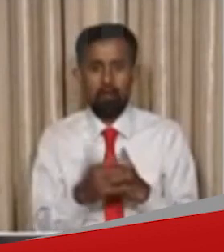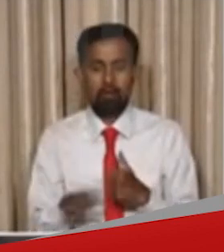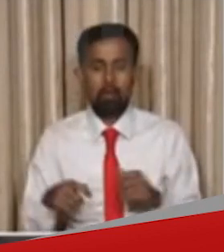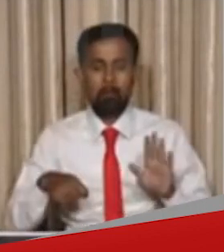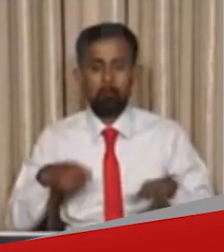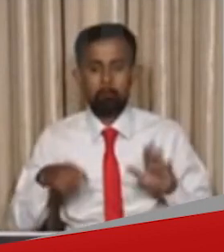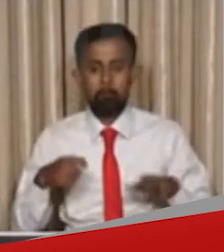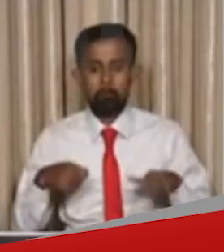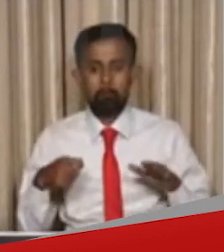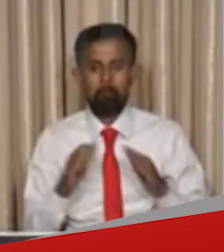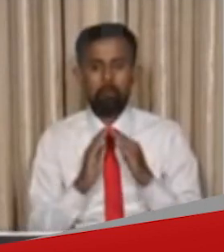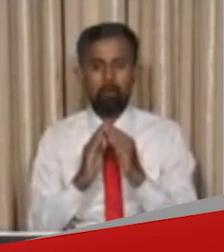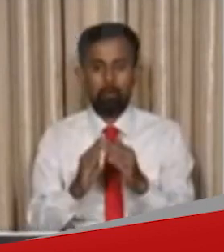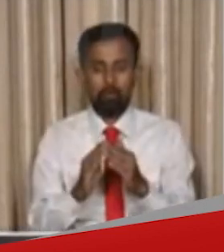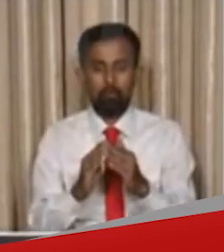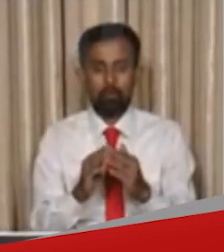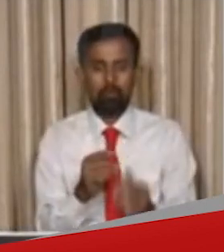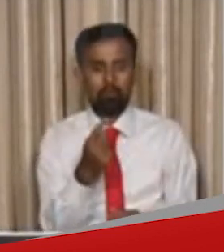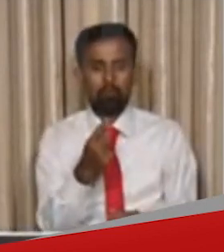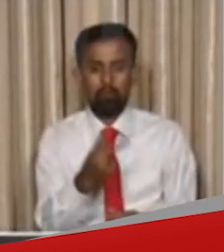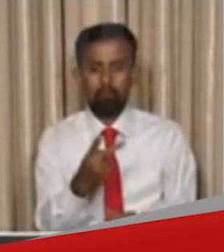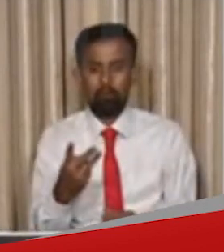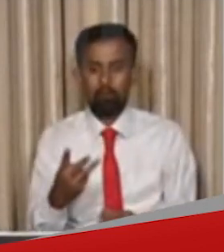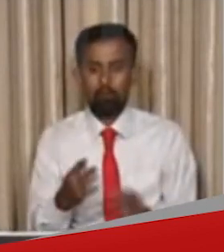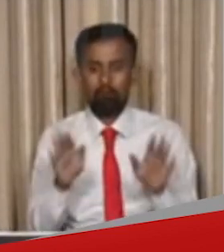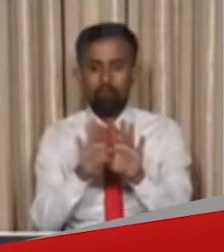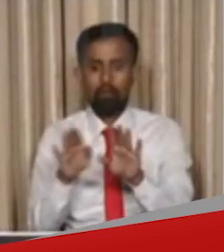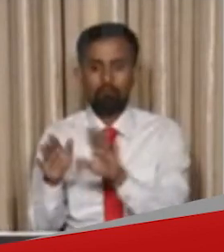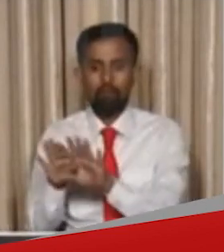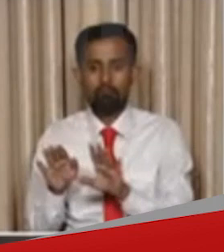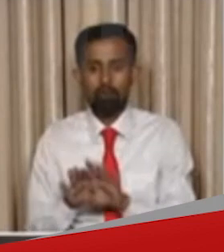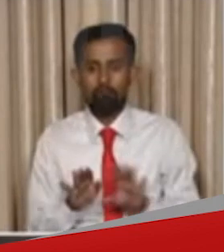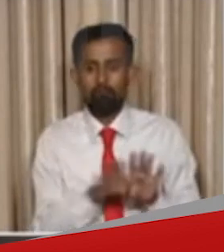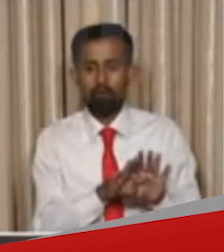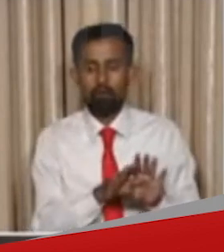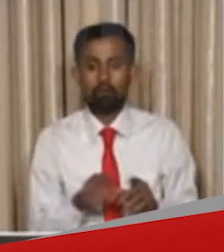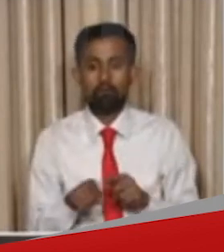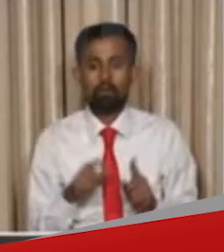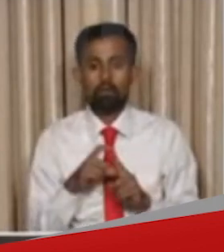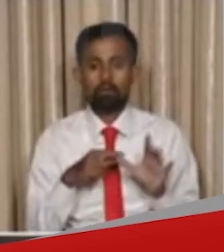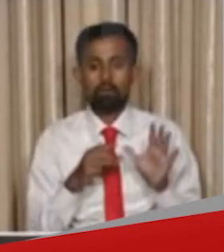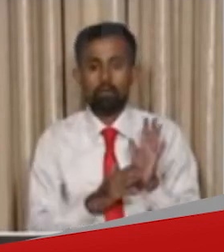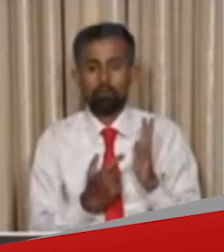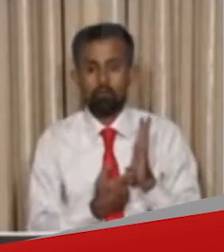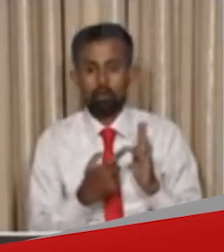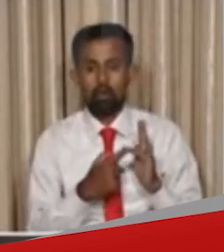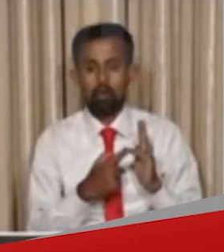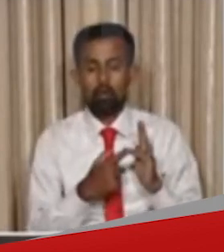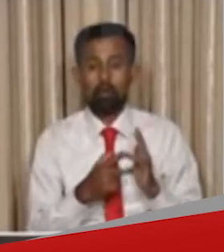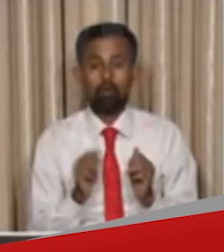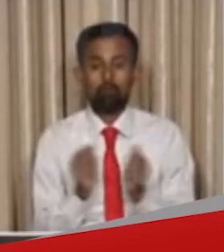ඇඟලුම් කර්මාන්ත ශාලාවන් එකිනෙක වැහැමින් පවතිනවා. එතකොට දම්ර ආයතන ඒ වගේ සේවා මුර අඩු